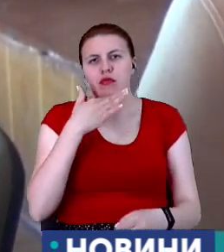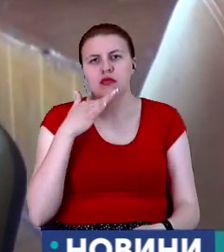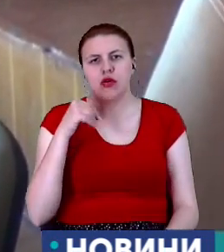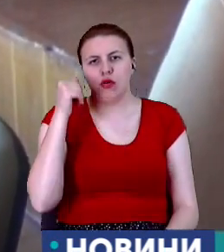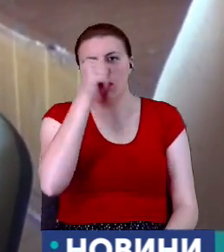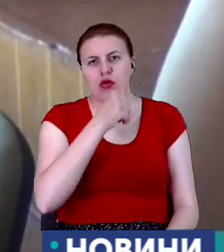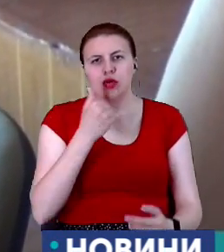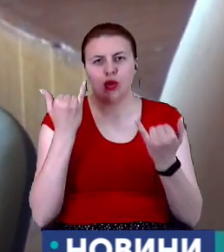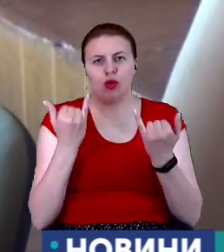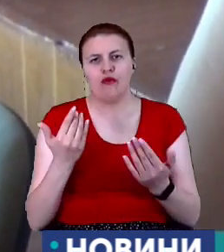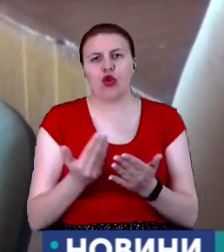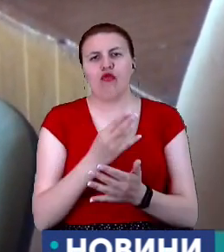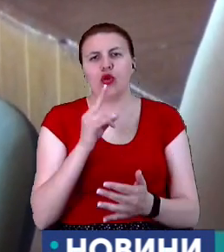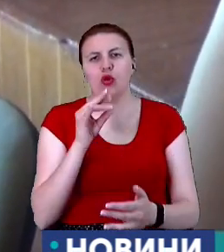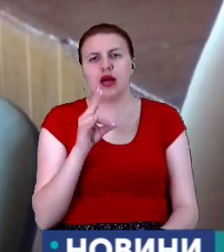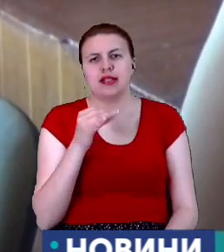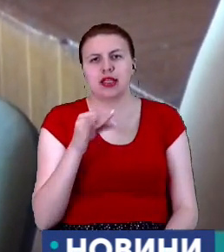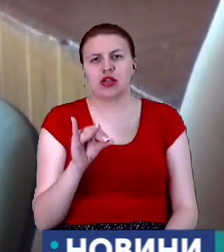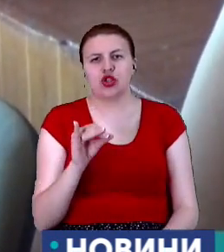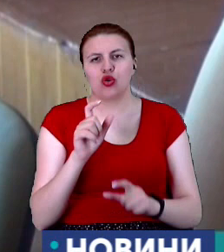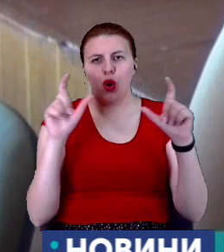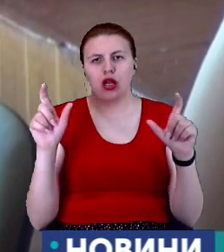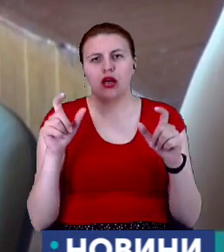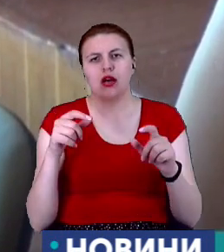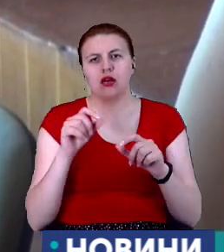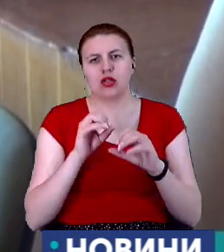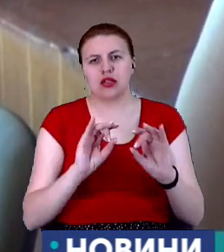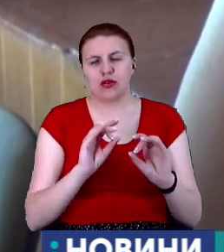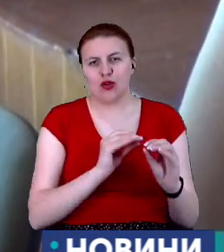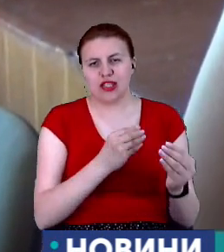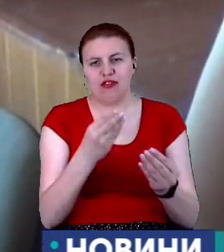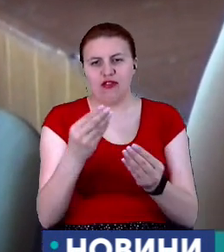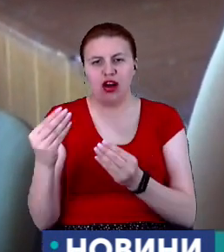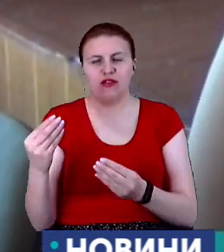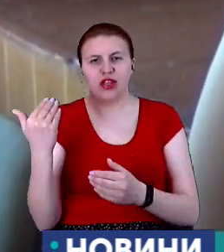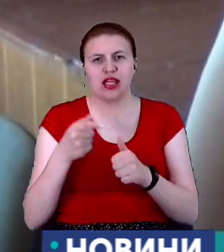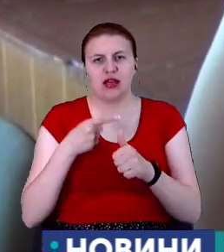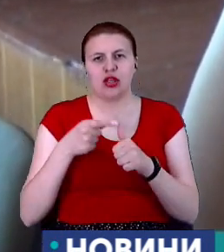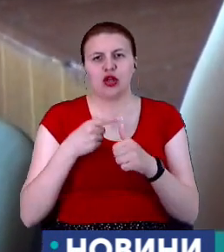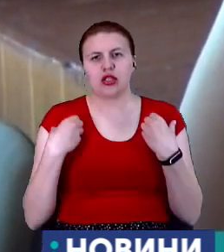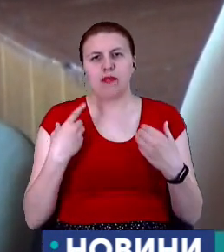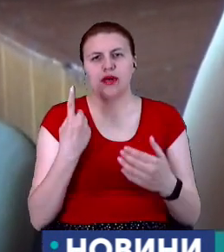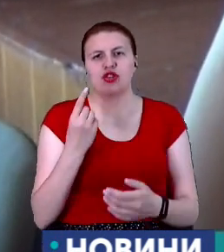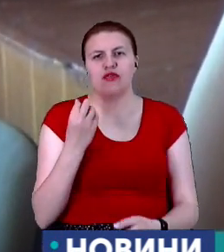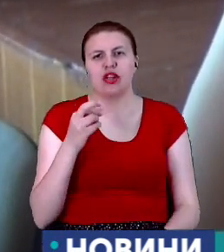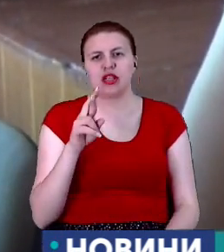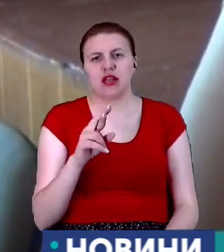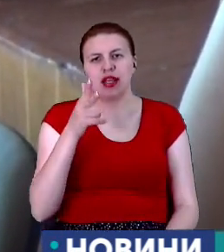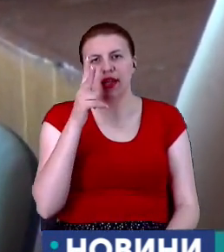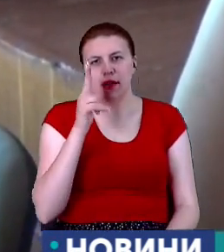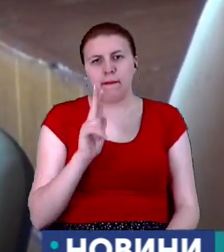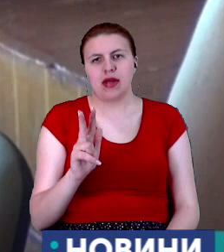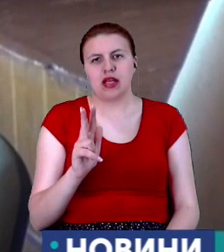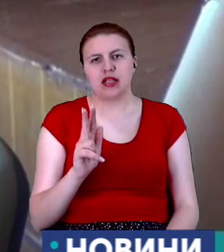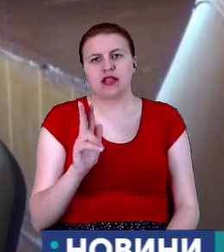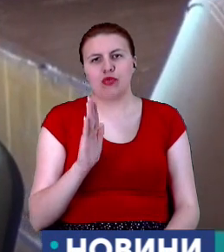в Новолуганській школі роздавали від їх імені рюкзаки до 1 вересня. Майже 3 місяці діти були вдома. Ще попереду літо,